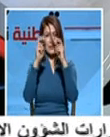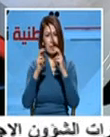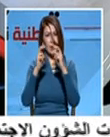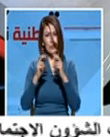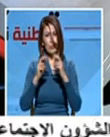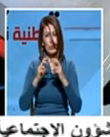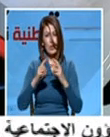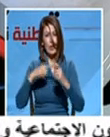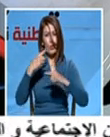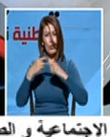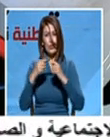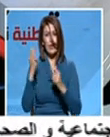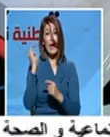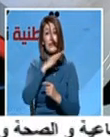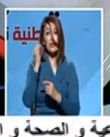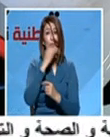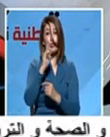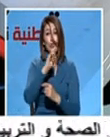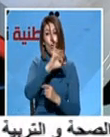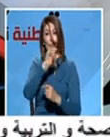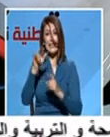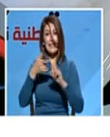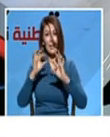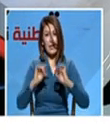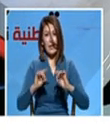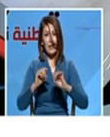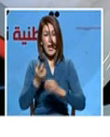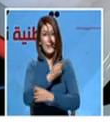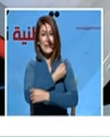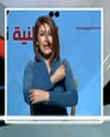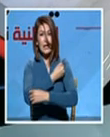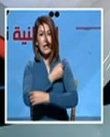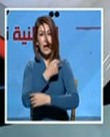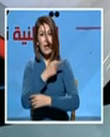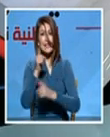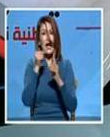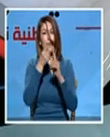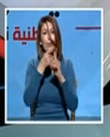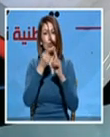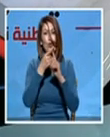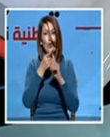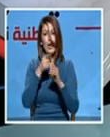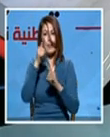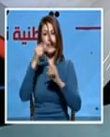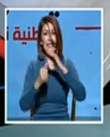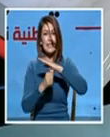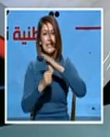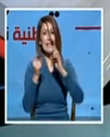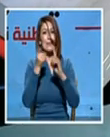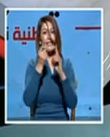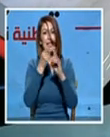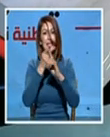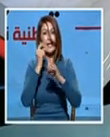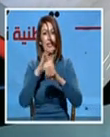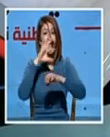من تو سكي لي زورجونس نورمالمون التلقيح مثلا سيادتك ذكرت وانت مختصه في امراض طب الاطفال في طب الاطفال